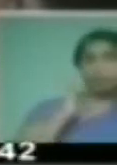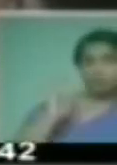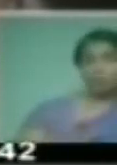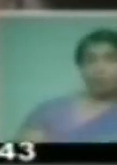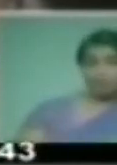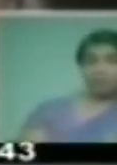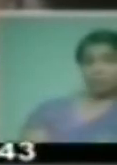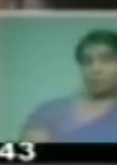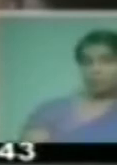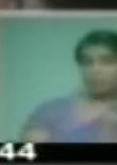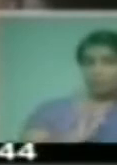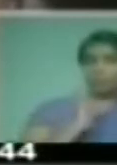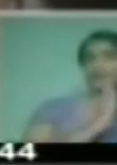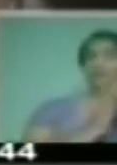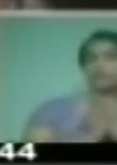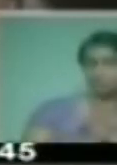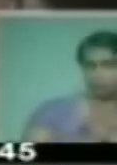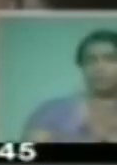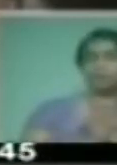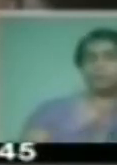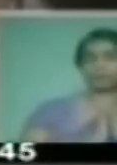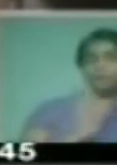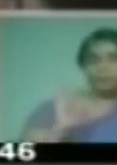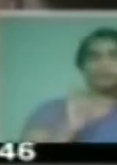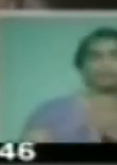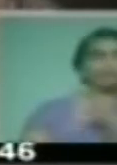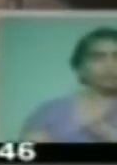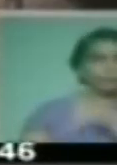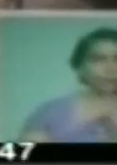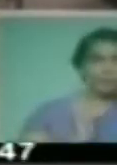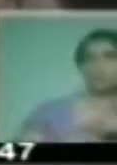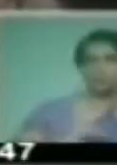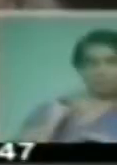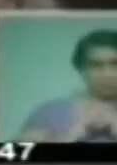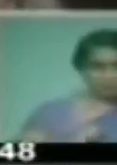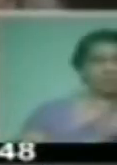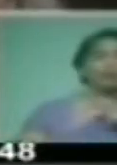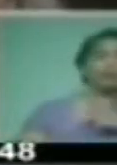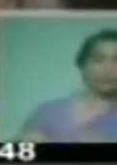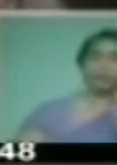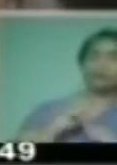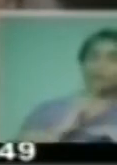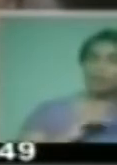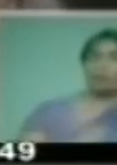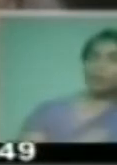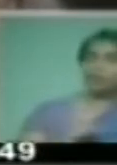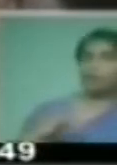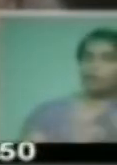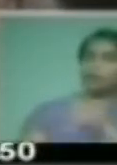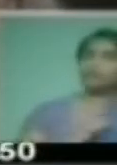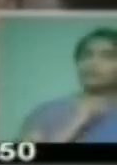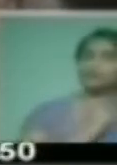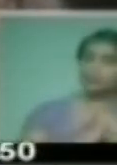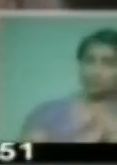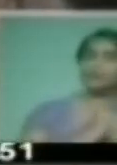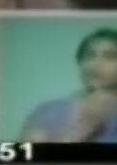பாராளுமன்றத்தில் அமைக்கப்பட்டுள்ள தேசிய சபை, அமைக்கப்பட உள்ள மக்கள் சபை, பாராளுமன்ற கண்காணிப்பு குழுக்கள் ஆகியவற்றினூடாக நாட்டை கட்டியெழுப்பும் செயற்பாட்டுக்கு ஒன்றிணையுமாறு